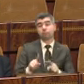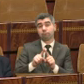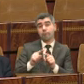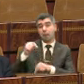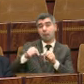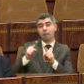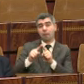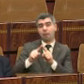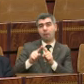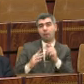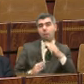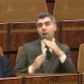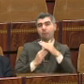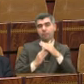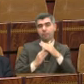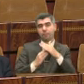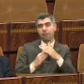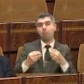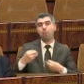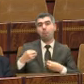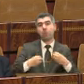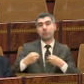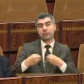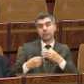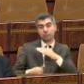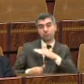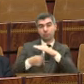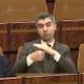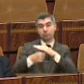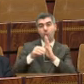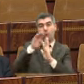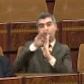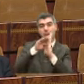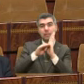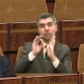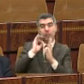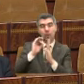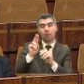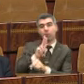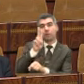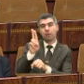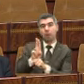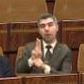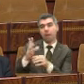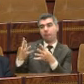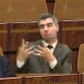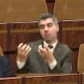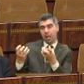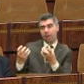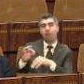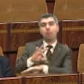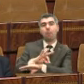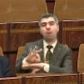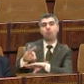توقيف السيد المسؤول وكذلك المجلس المسير، يتساءل كثير من موظفي